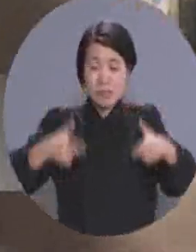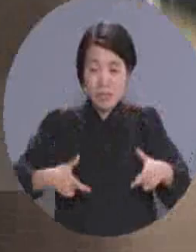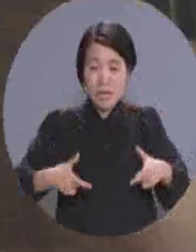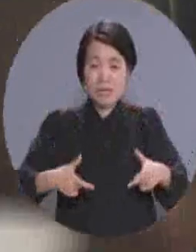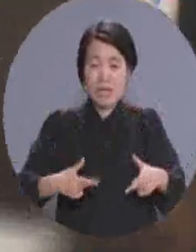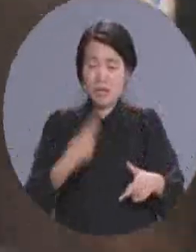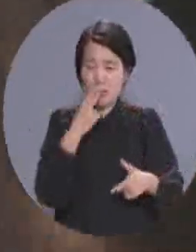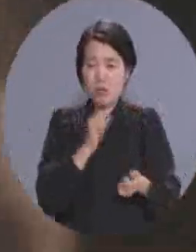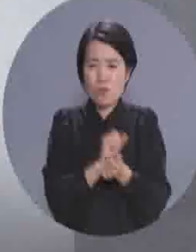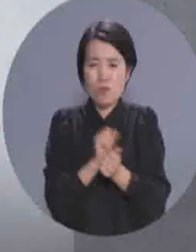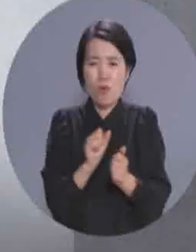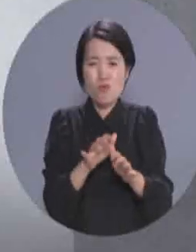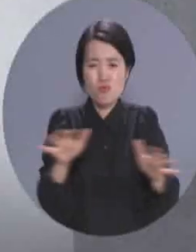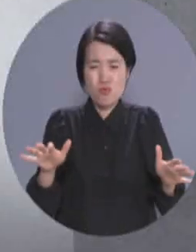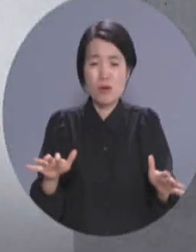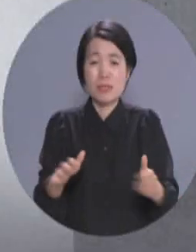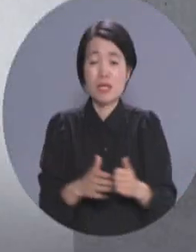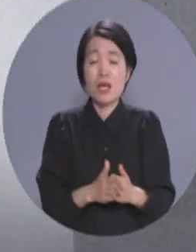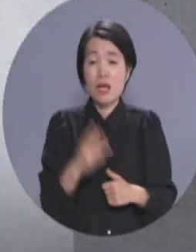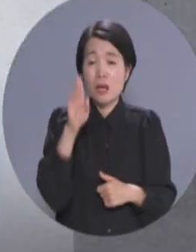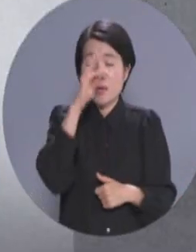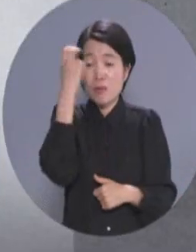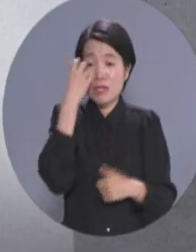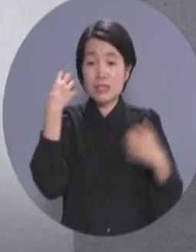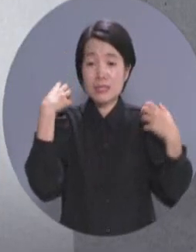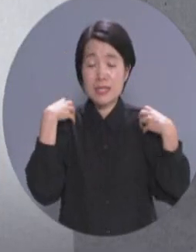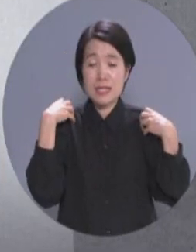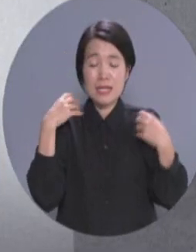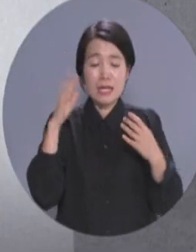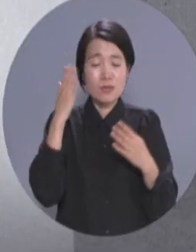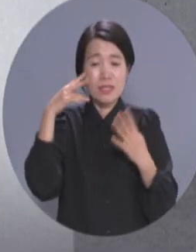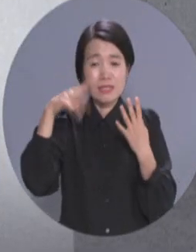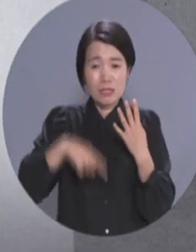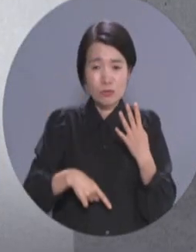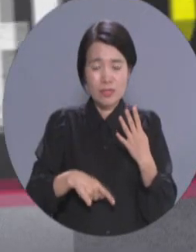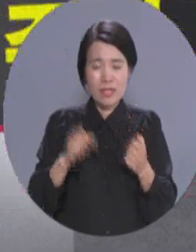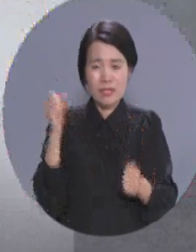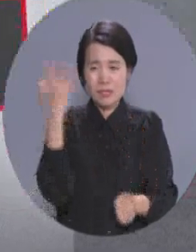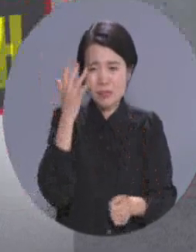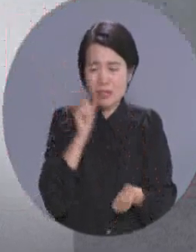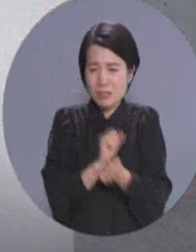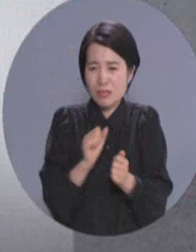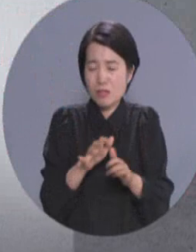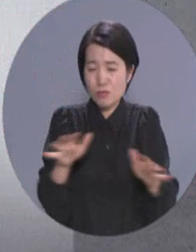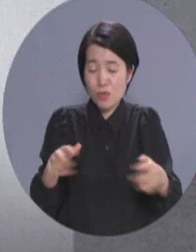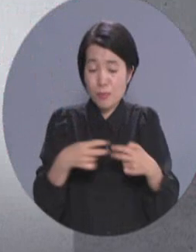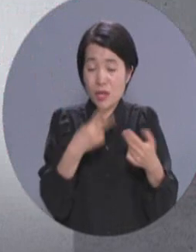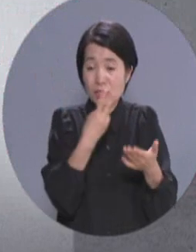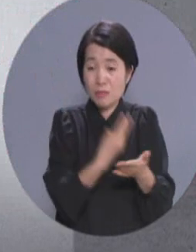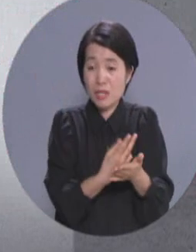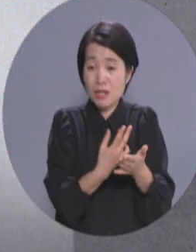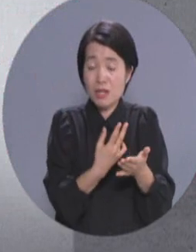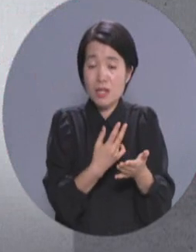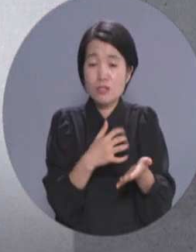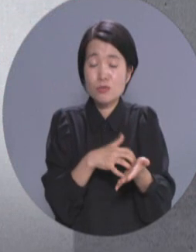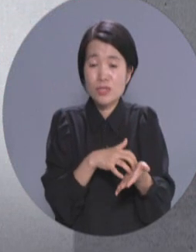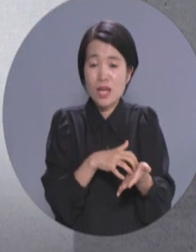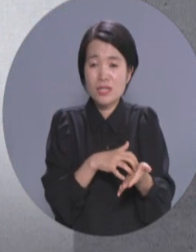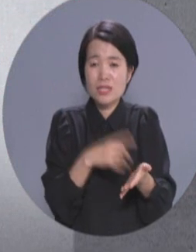감염증이 늘고 있는데요 질병관리청에 따르면 최근 4주간 급성호흡기 감염증 입원 환자는 천